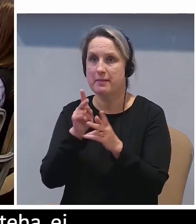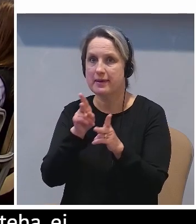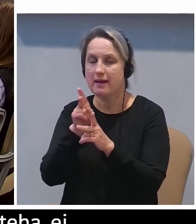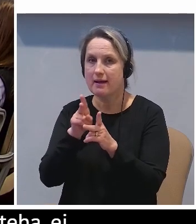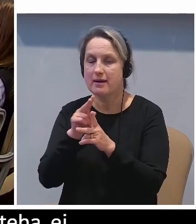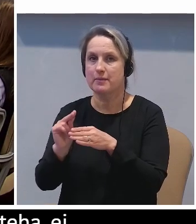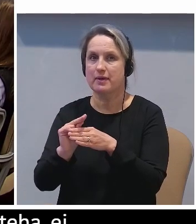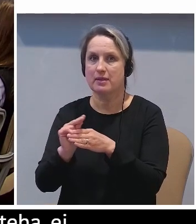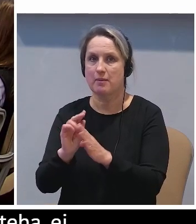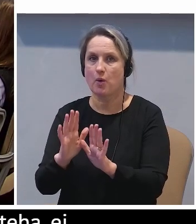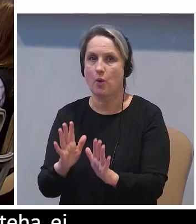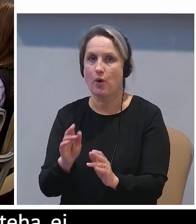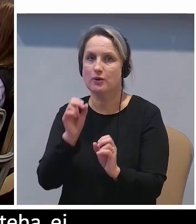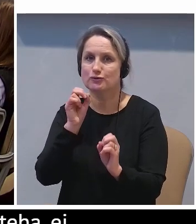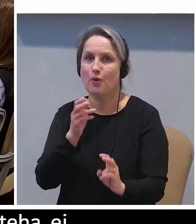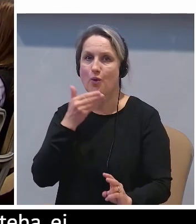Me peame